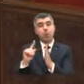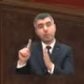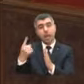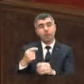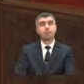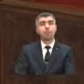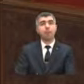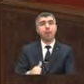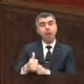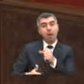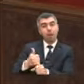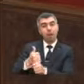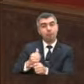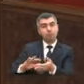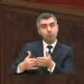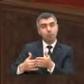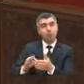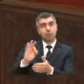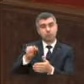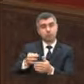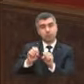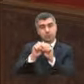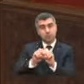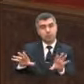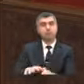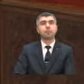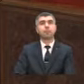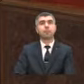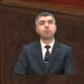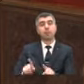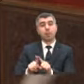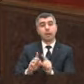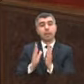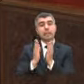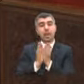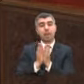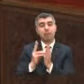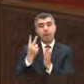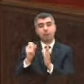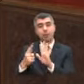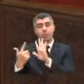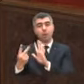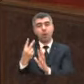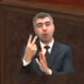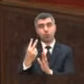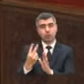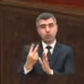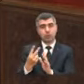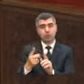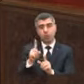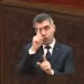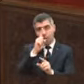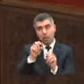الدرهم سنه بعد سنه في اطار هذا التعميم. التعميم اللي كنا مسطرين 2027 ان شاء الله غادي نوصلوا للتعميم